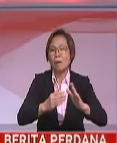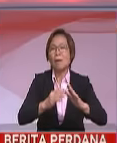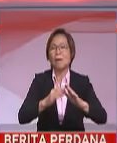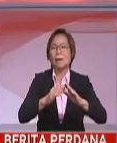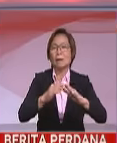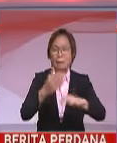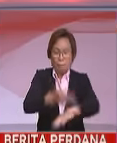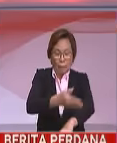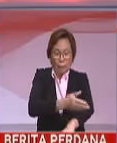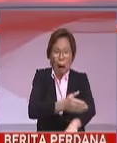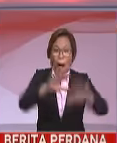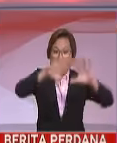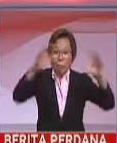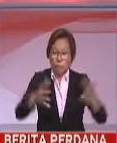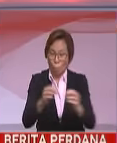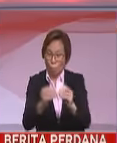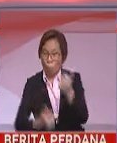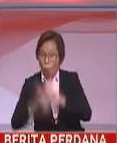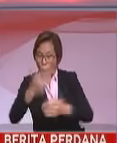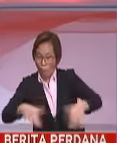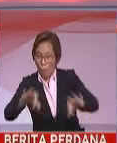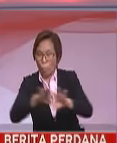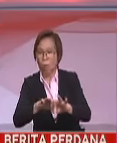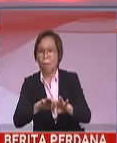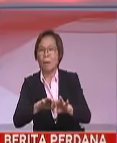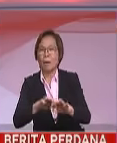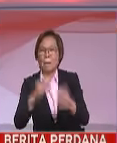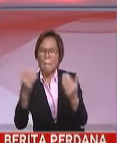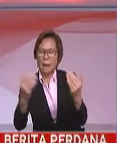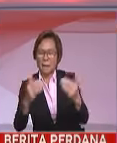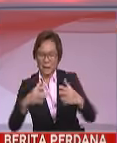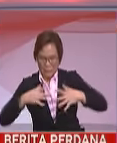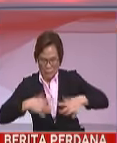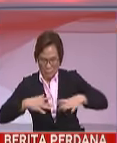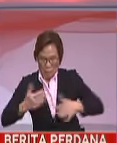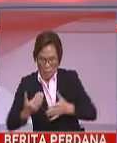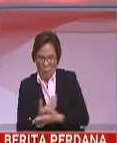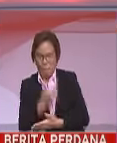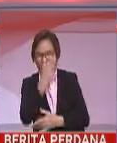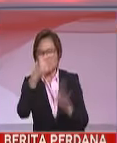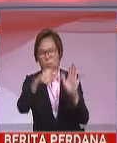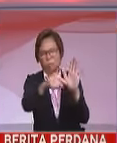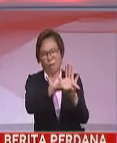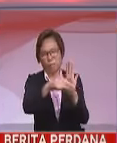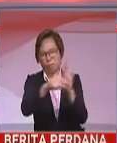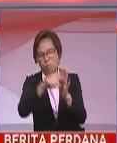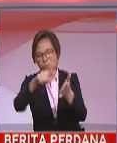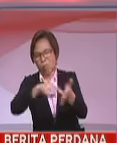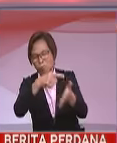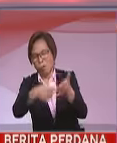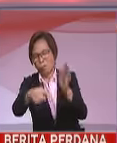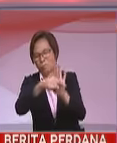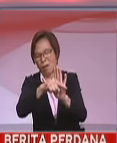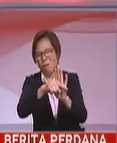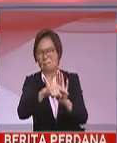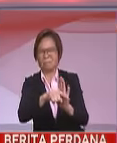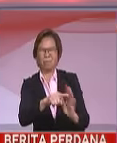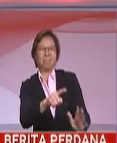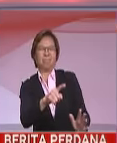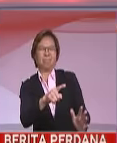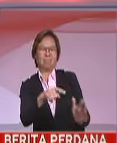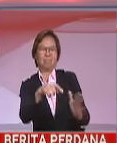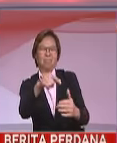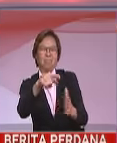antarabangsa lebih penting berbanding rekaan jersey terbaru. Ia susulan komen negatif di media sosial yang mengkritik rekaan